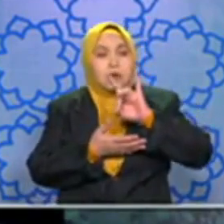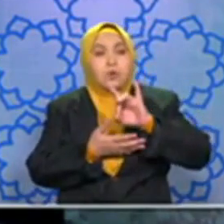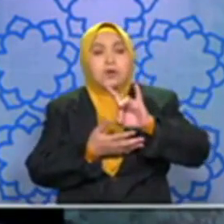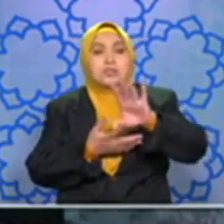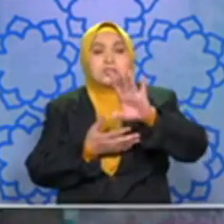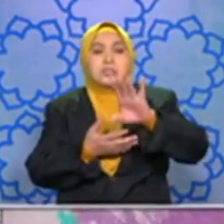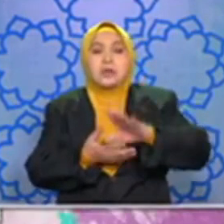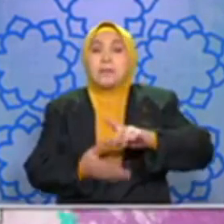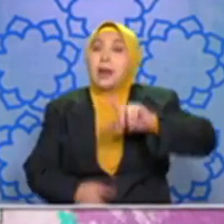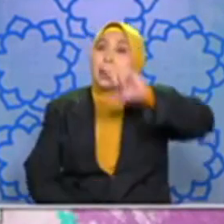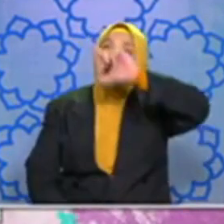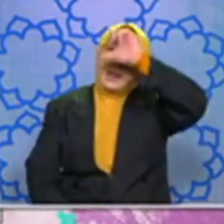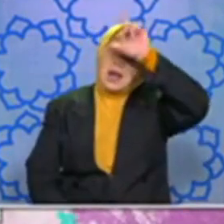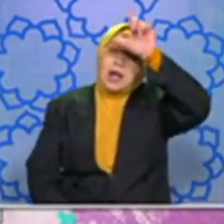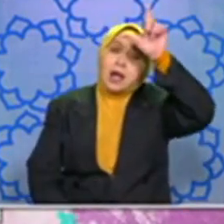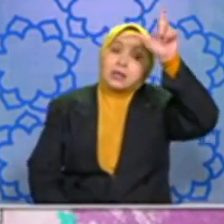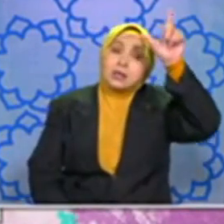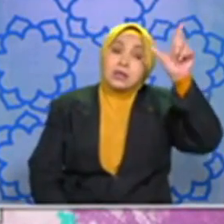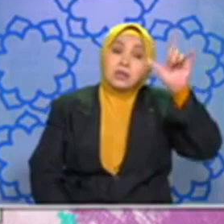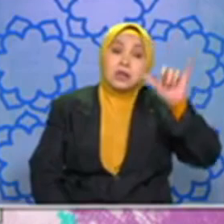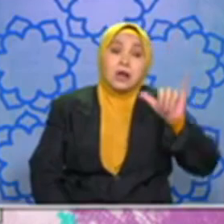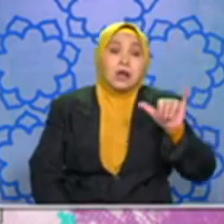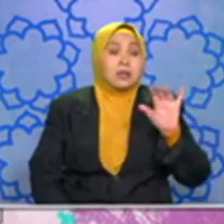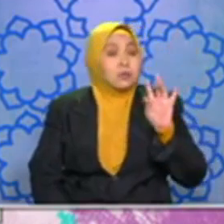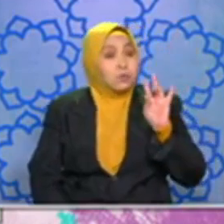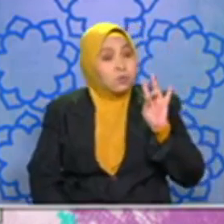تسبح له